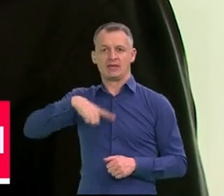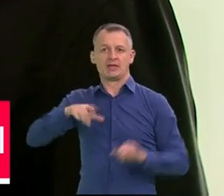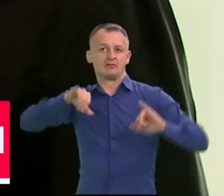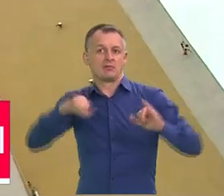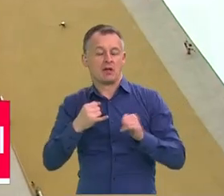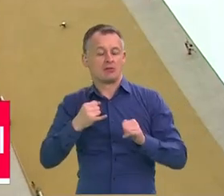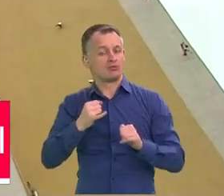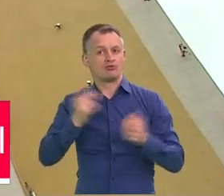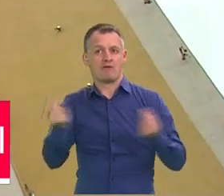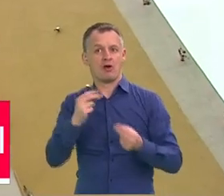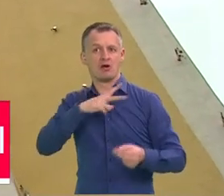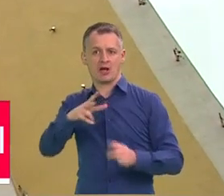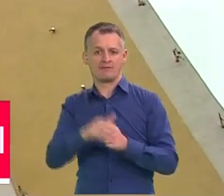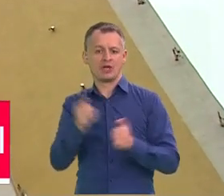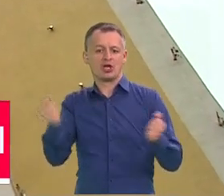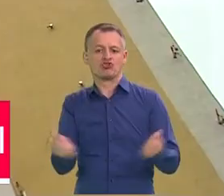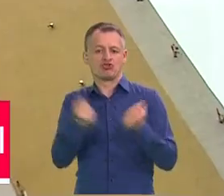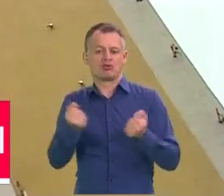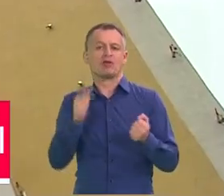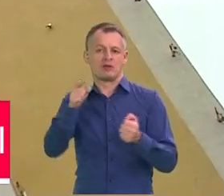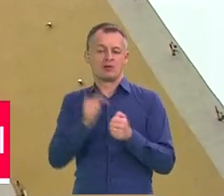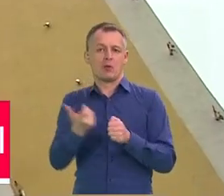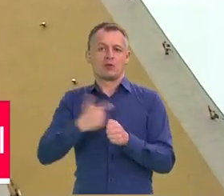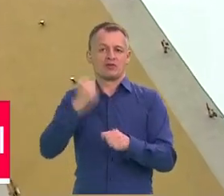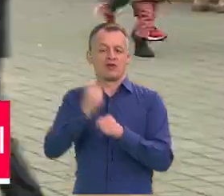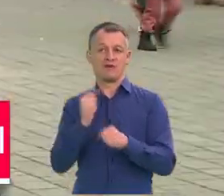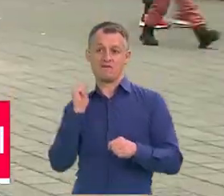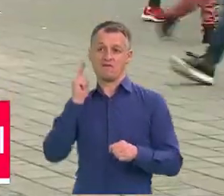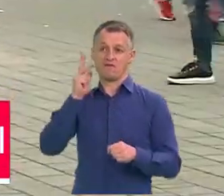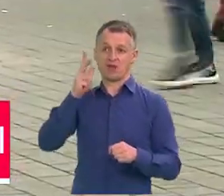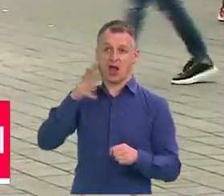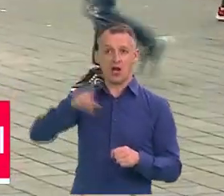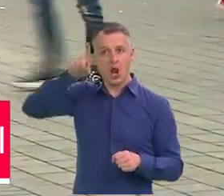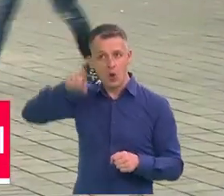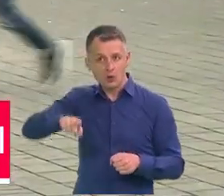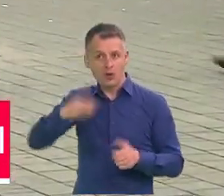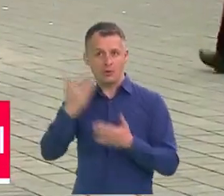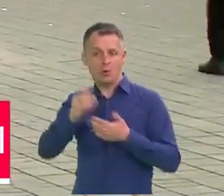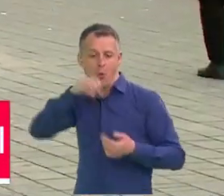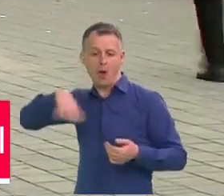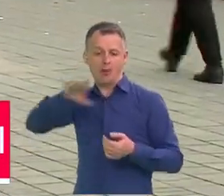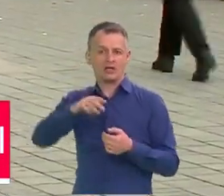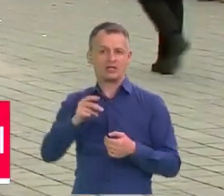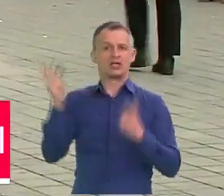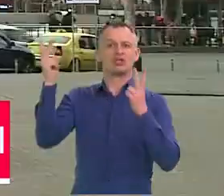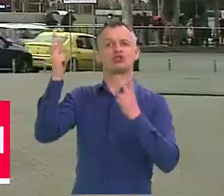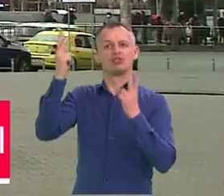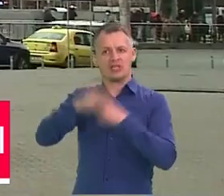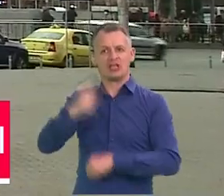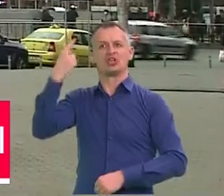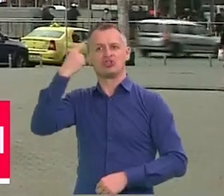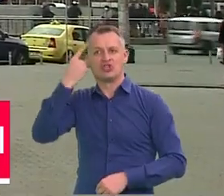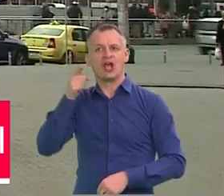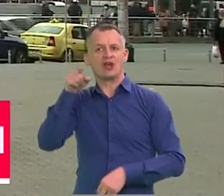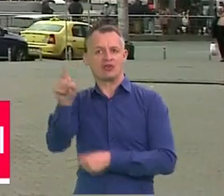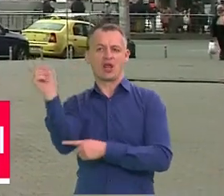un dezastru. Exercițiile de acest gen ar putea fi reluate cu o frecvență lunară, pentru ca populația să se familiarizeze cu tipul de alerte. Atunci